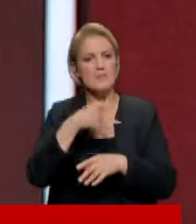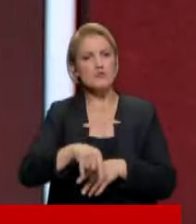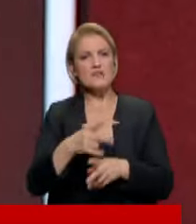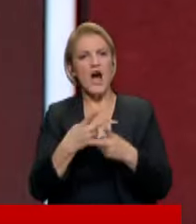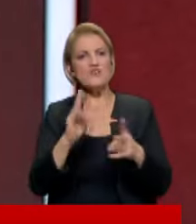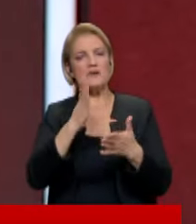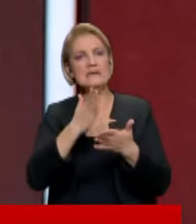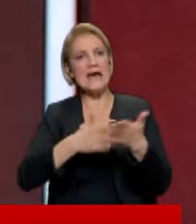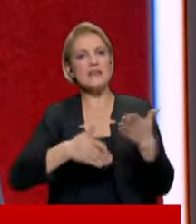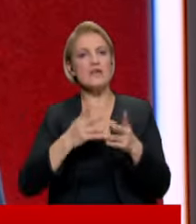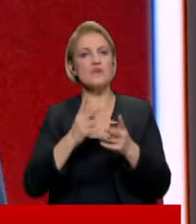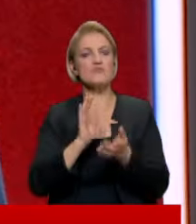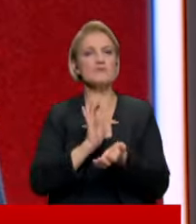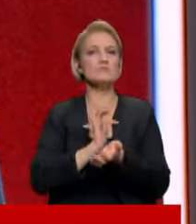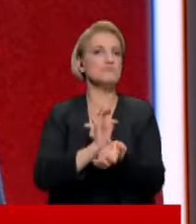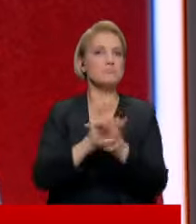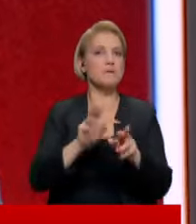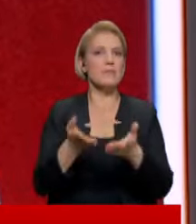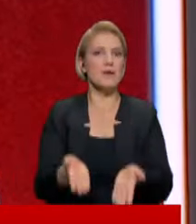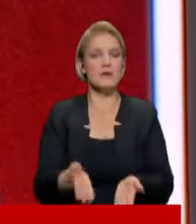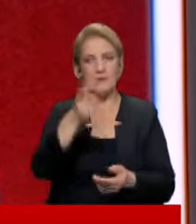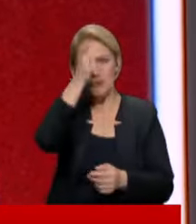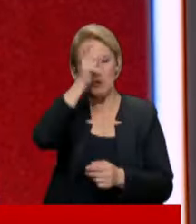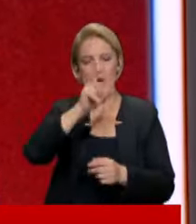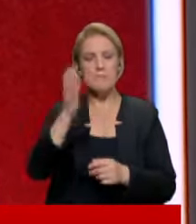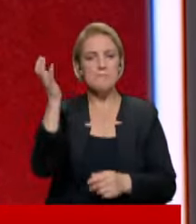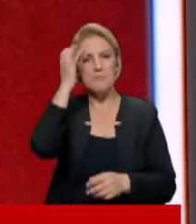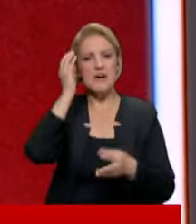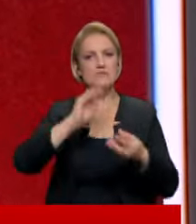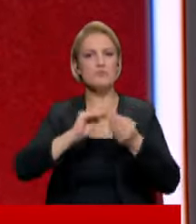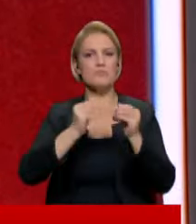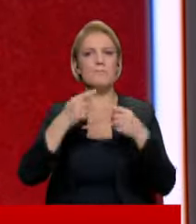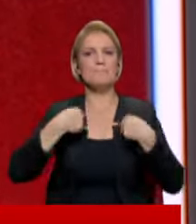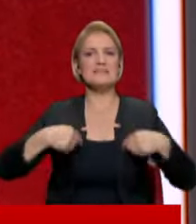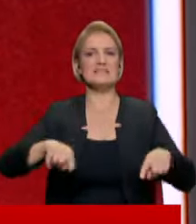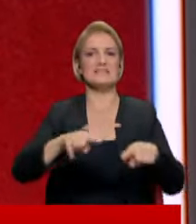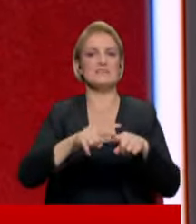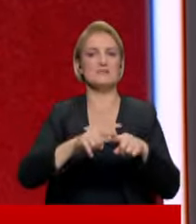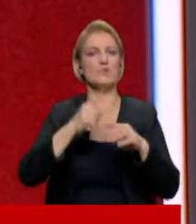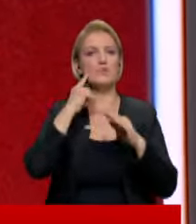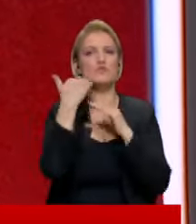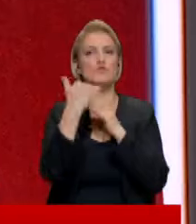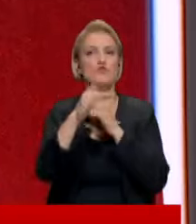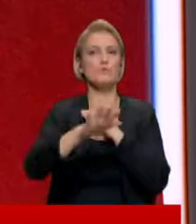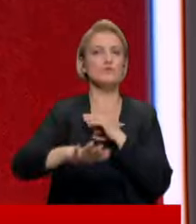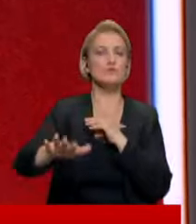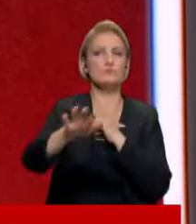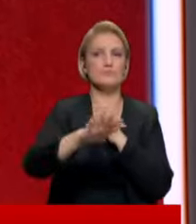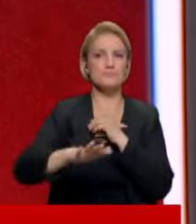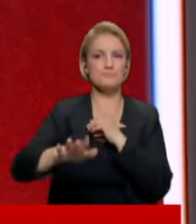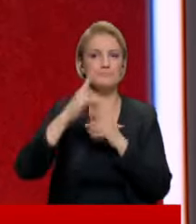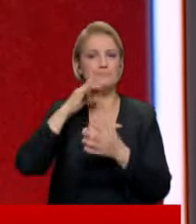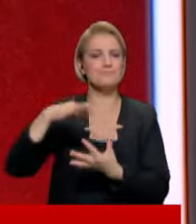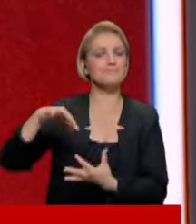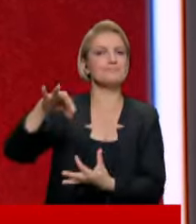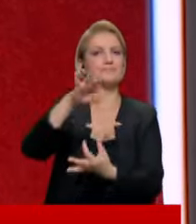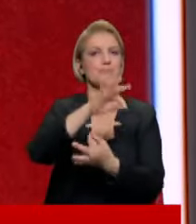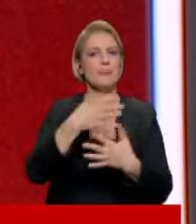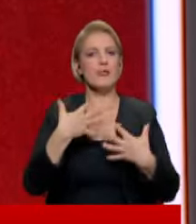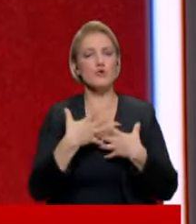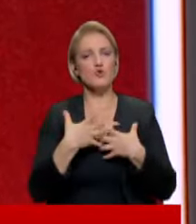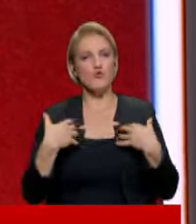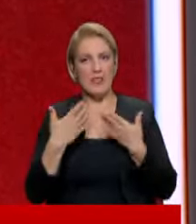hissediyoruz burada Eee en temel sorun bizim toplumdaki insanlarımızın